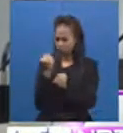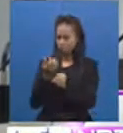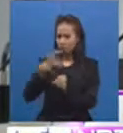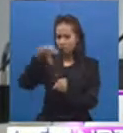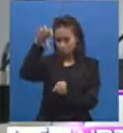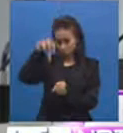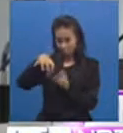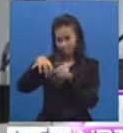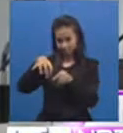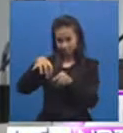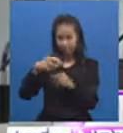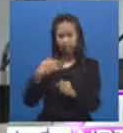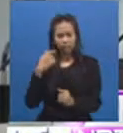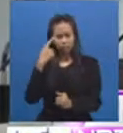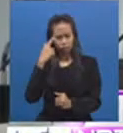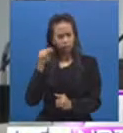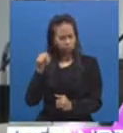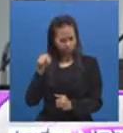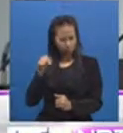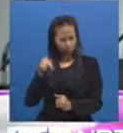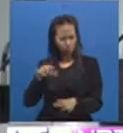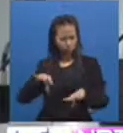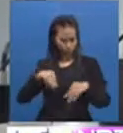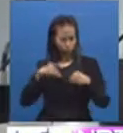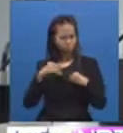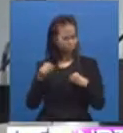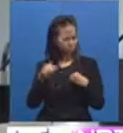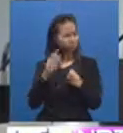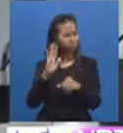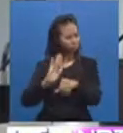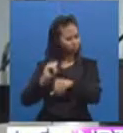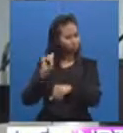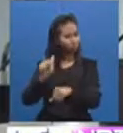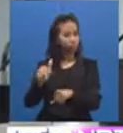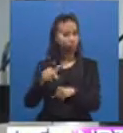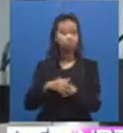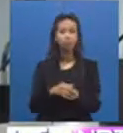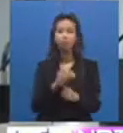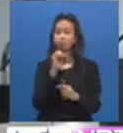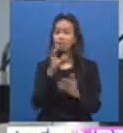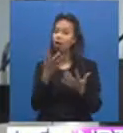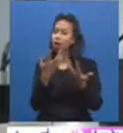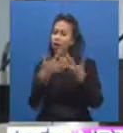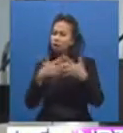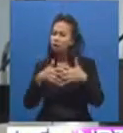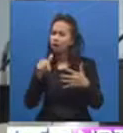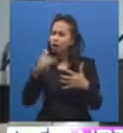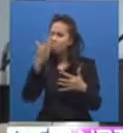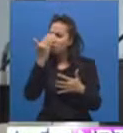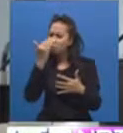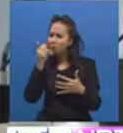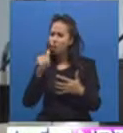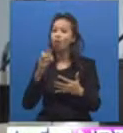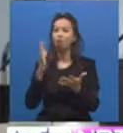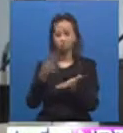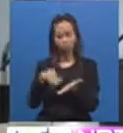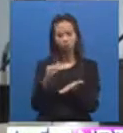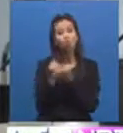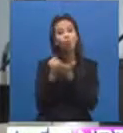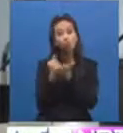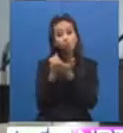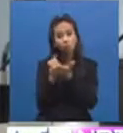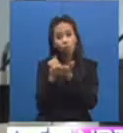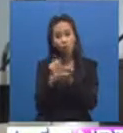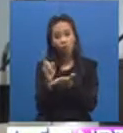ชื่อถือได้ครับ ทำไมเราจำเป็นต้องเอาเครื่องนี้มาใช้ เครื่องนี้เป็นตัวในการที่จะช่วยในการตรวจเปรียบเทียบปลอกกระ